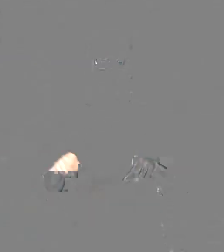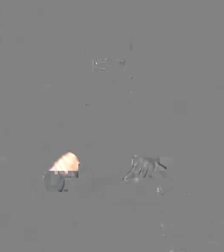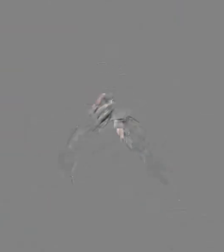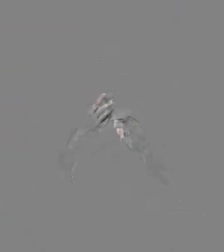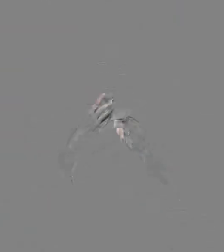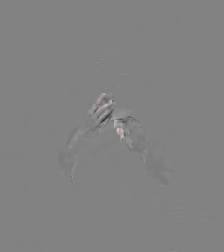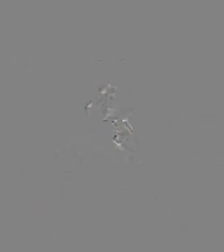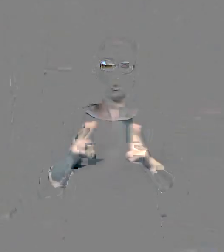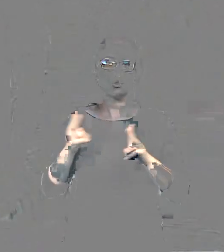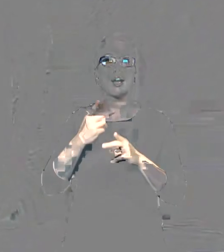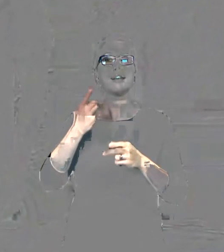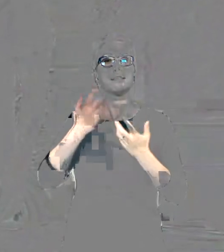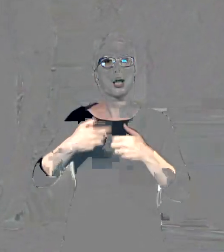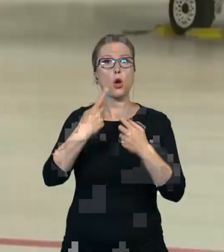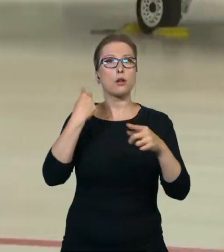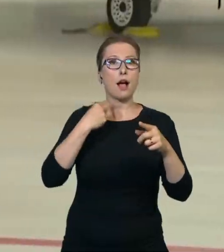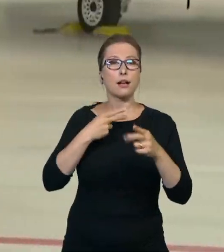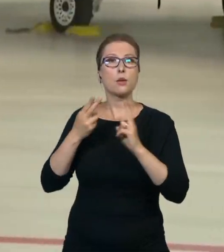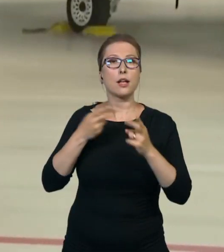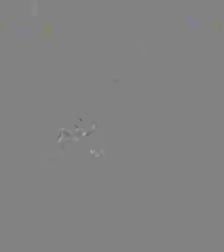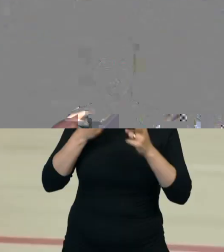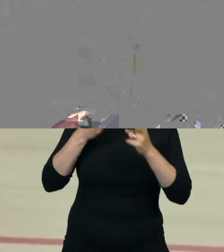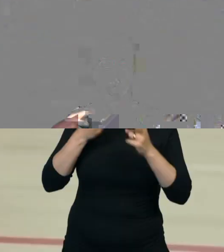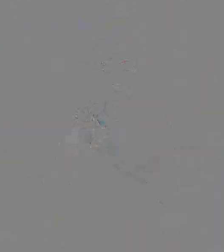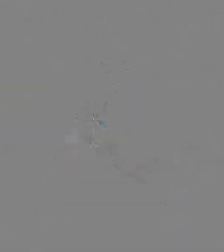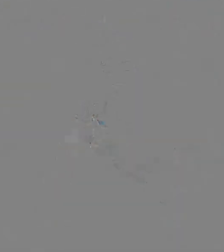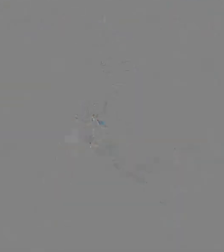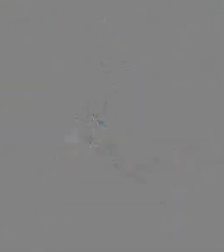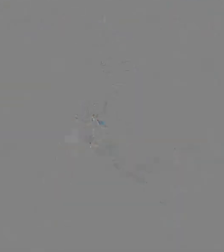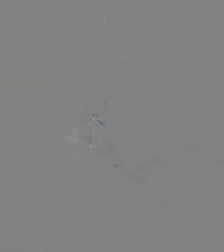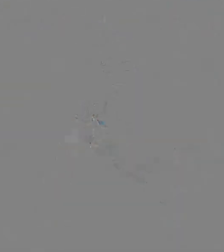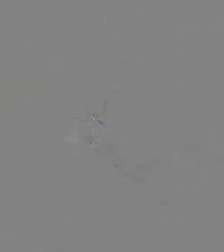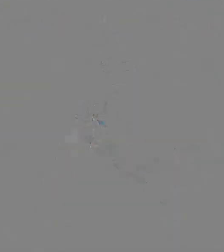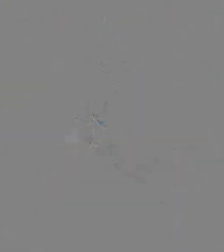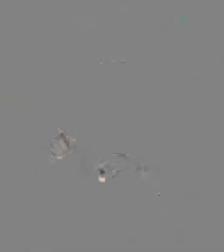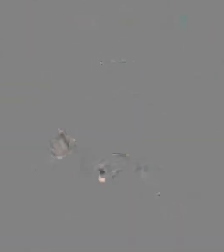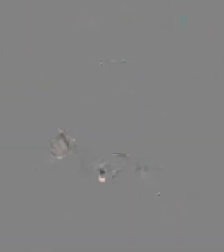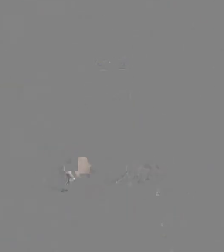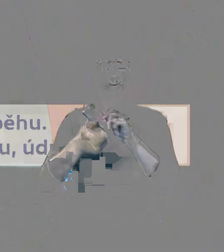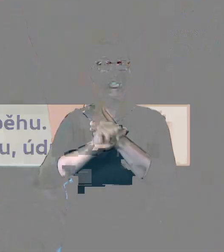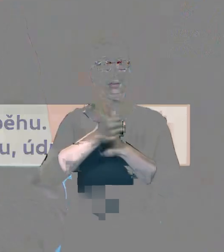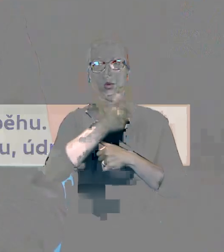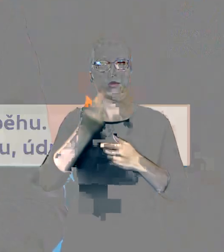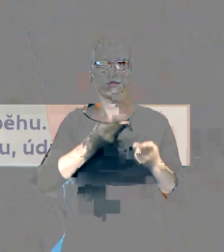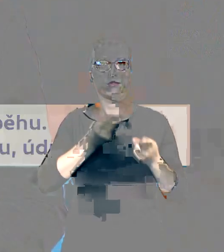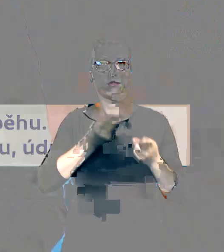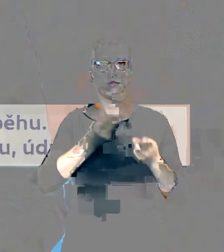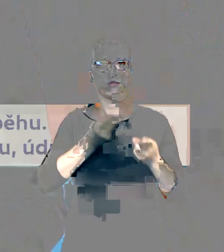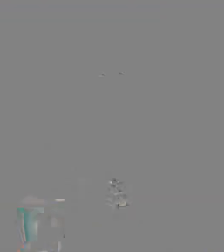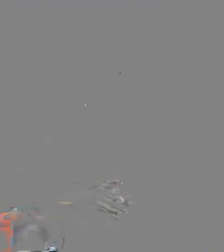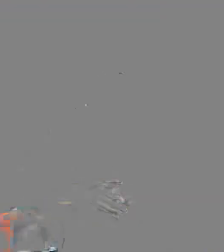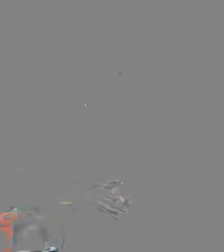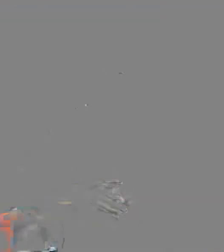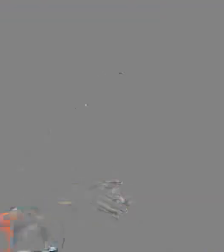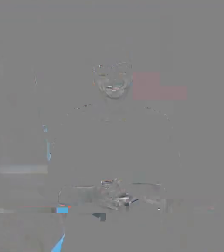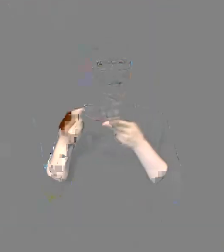zemí proti vojenským cílům tak tak tak a a a